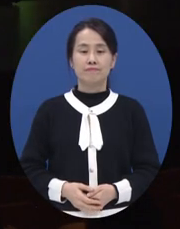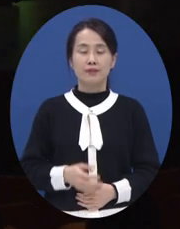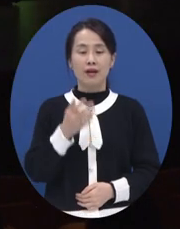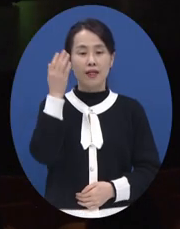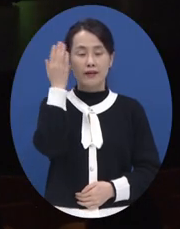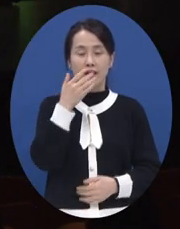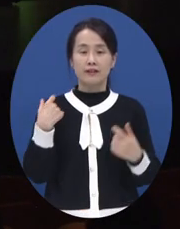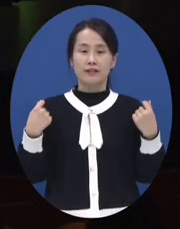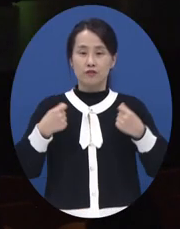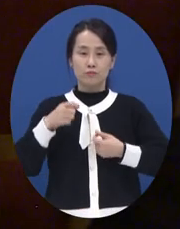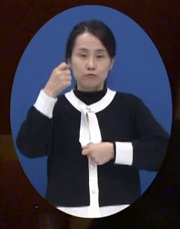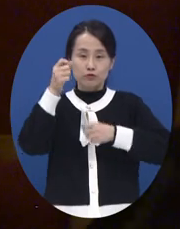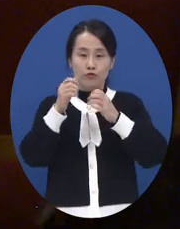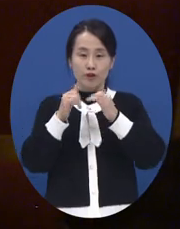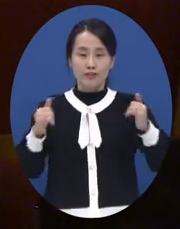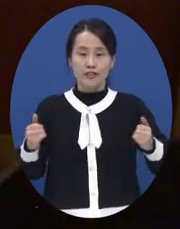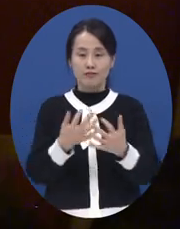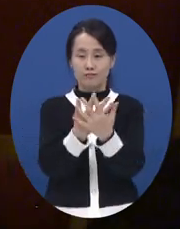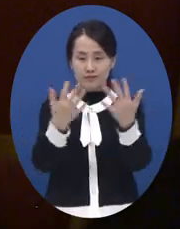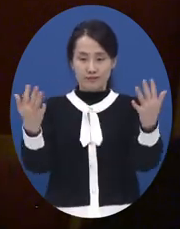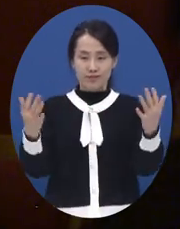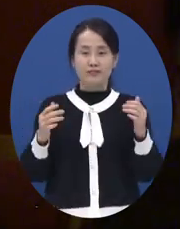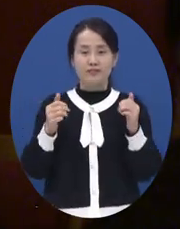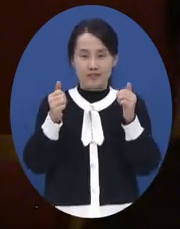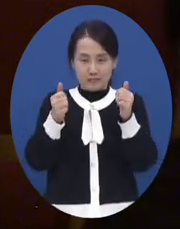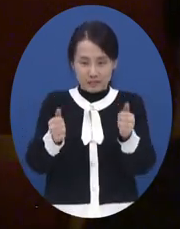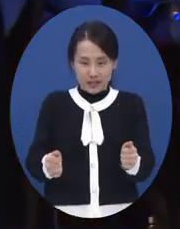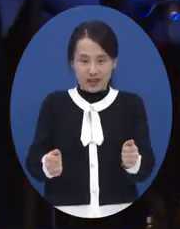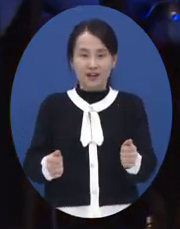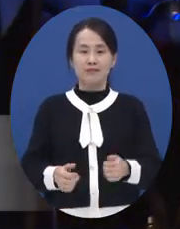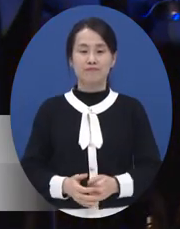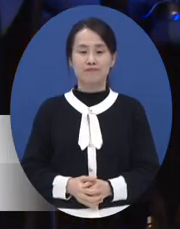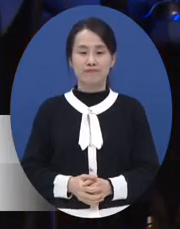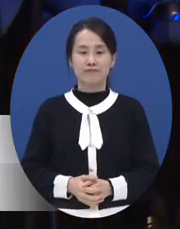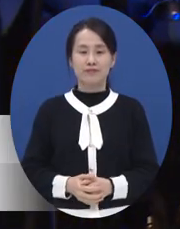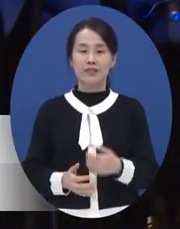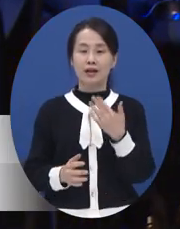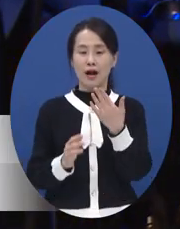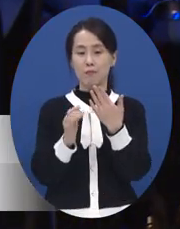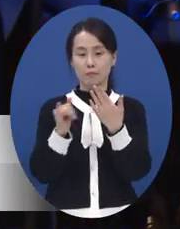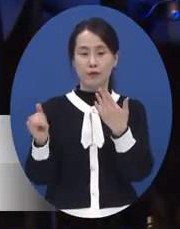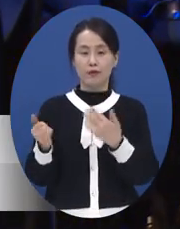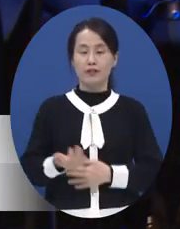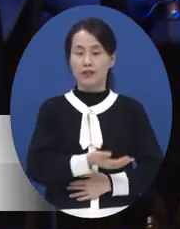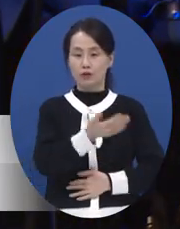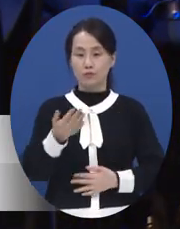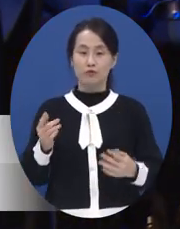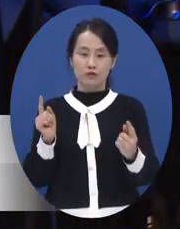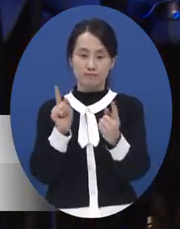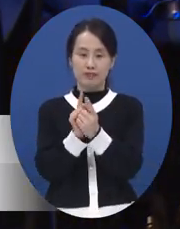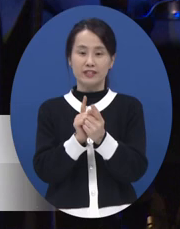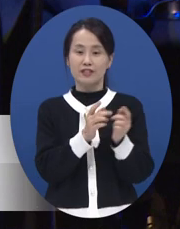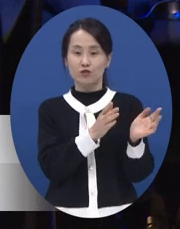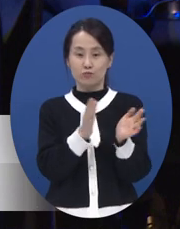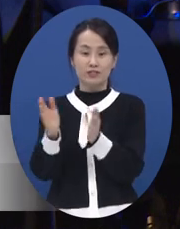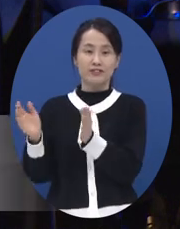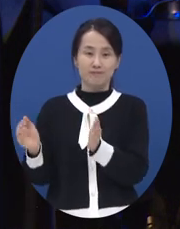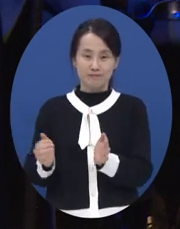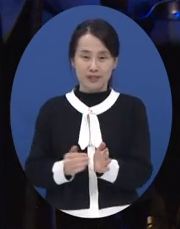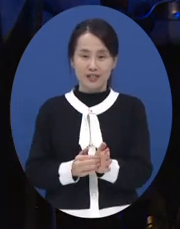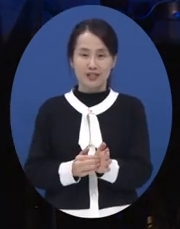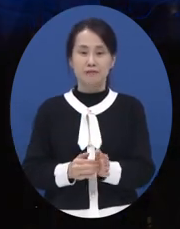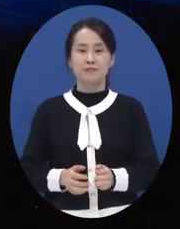단정한 차림의 배우들이 관객들에게 먼저 인사를 건넵니다 통 9명이 열을 만날 준비를 하고